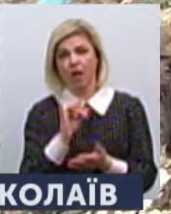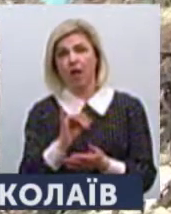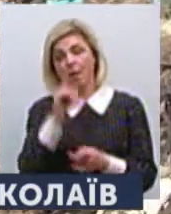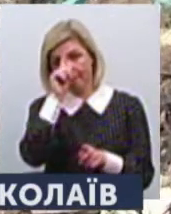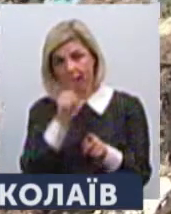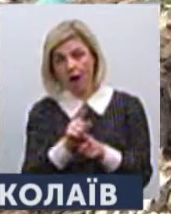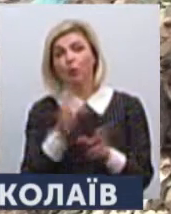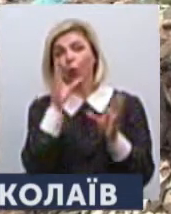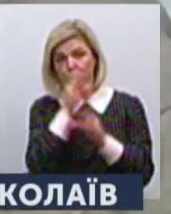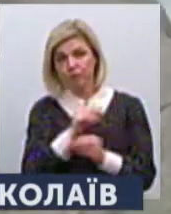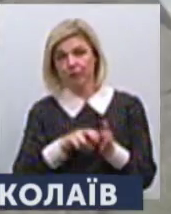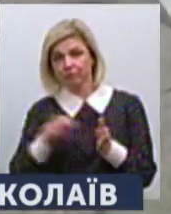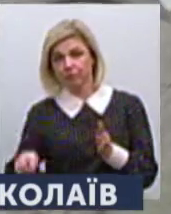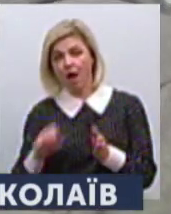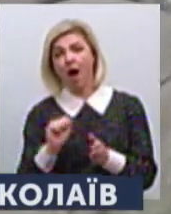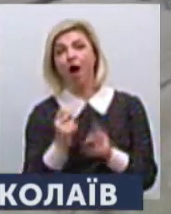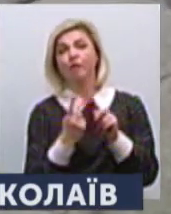а дитину присипало.